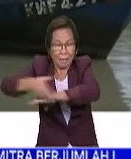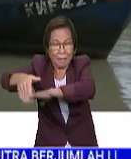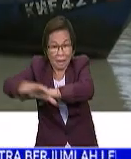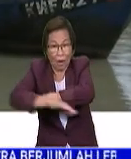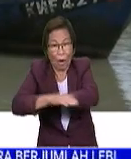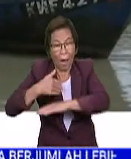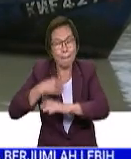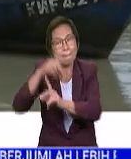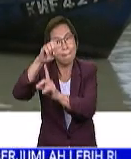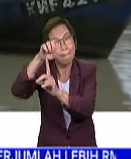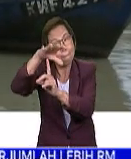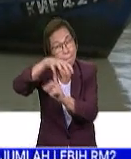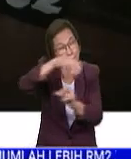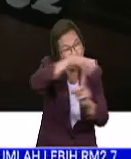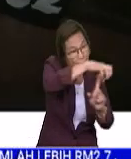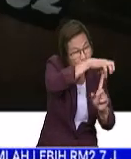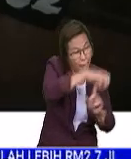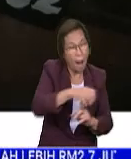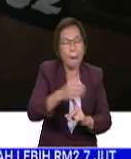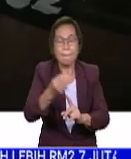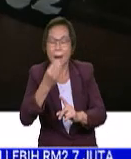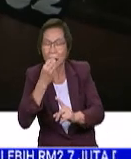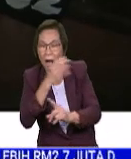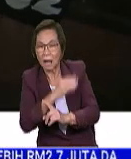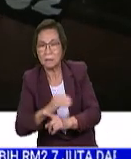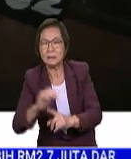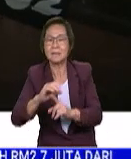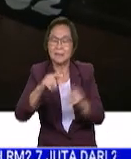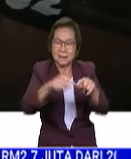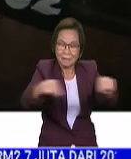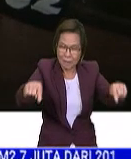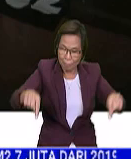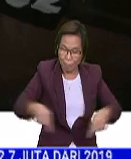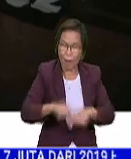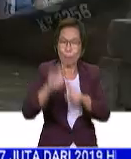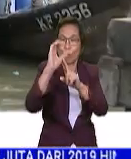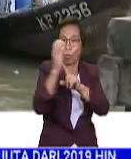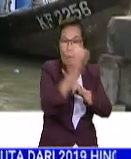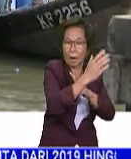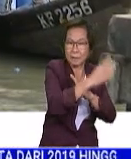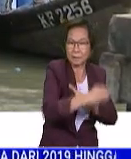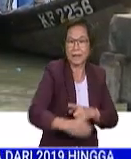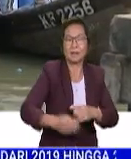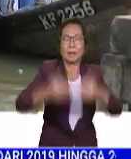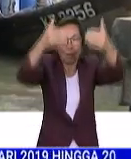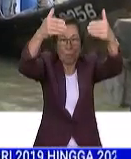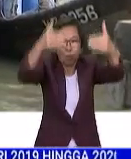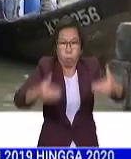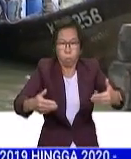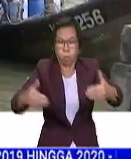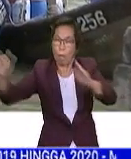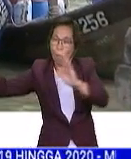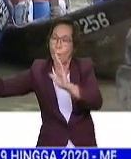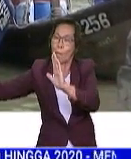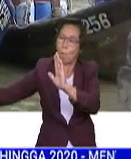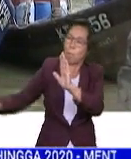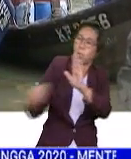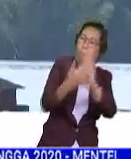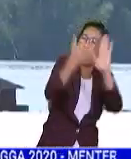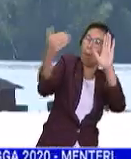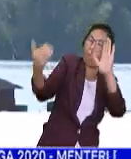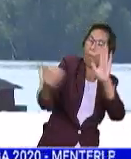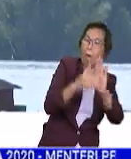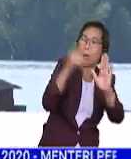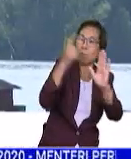komponen bazar Medan selera gelanggang budaya dan membina benteng pemecah ombak bagi mengelakkan hakisan